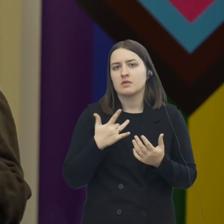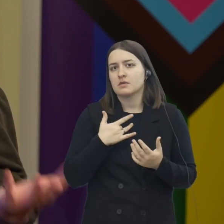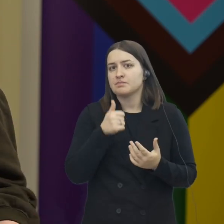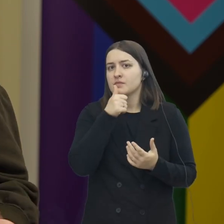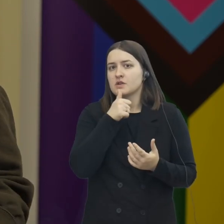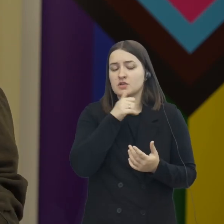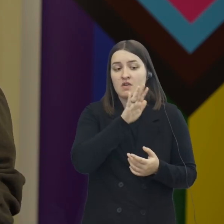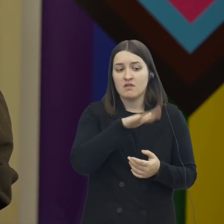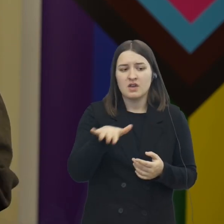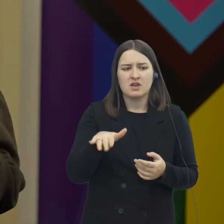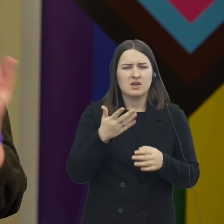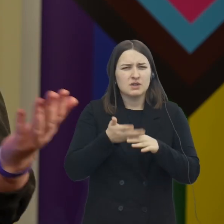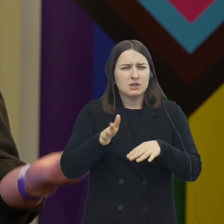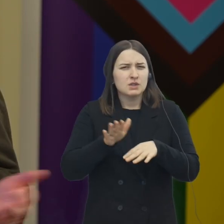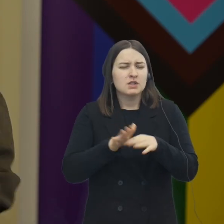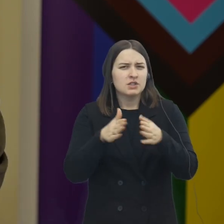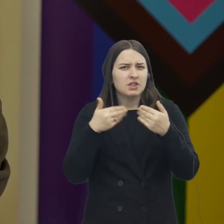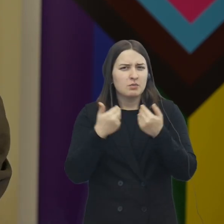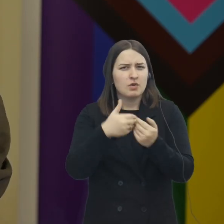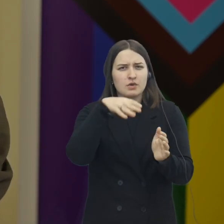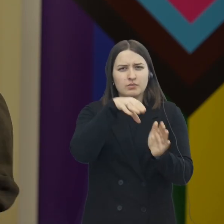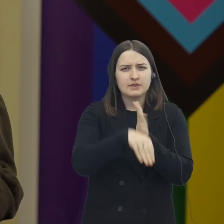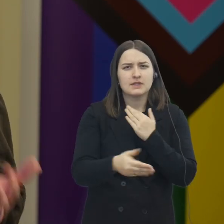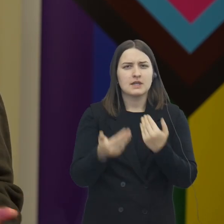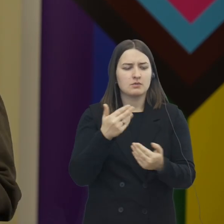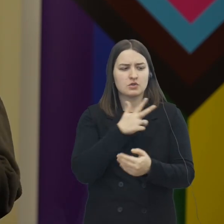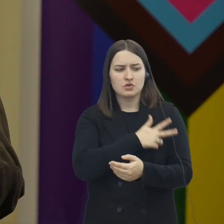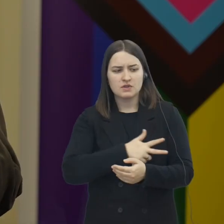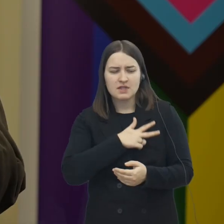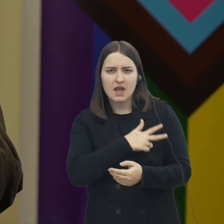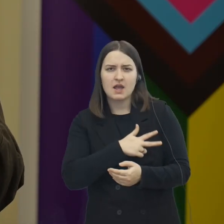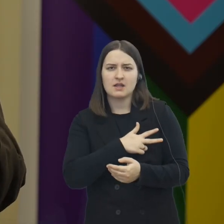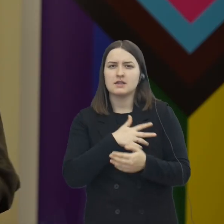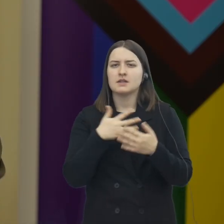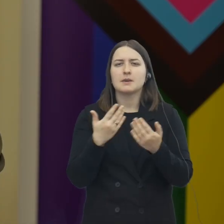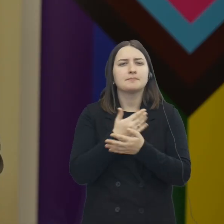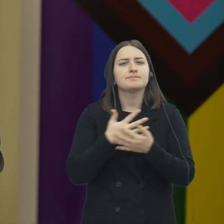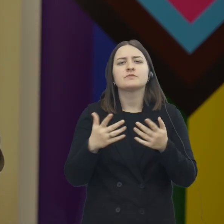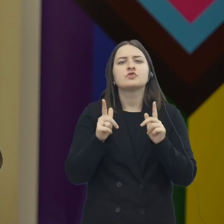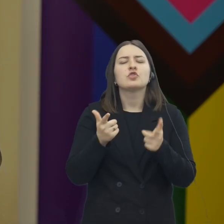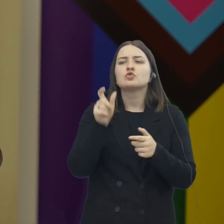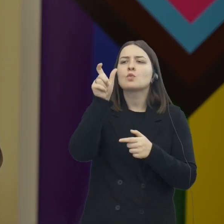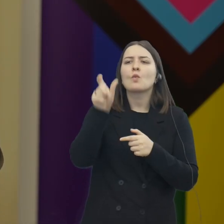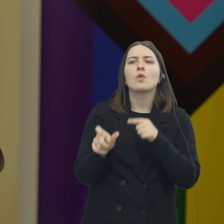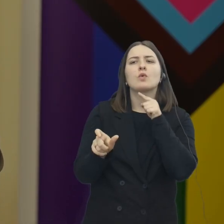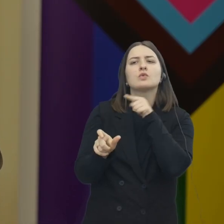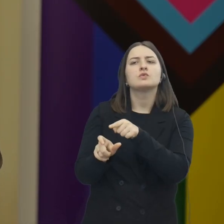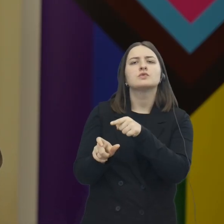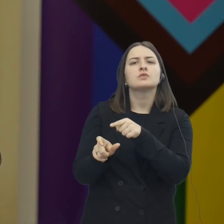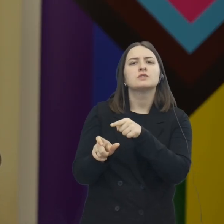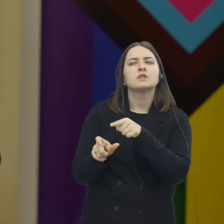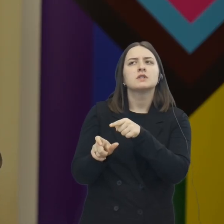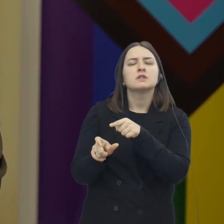labai sudėtingų šeimų ar socialinės padėties ir visa kita. Tai kaip atrodo tas